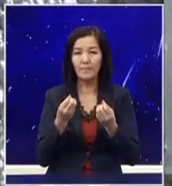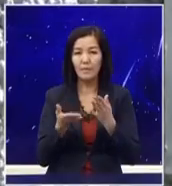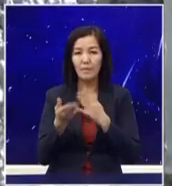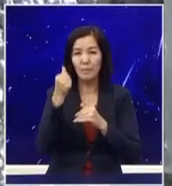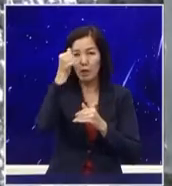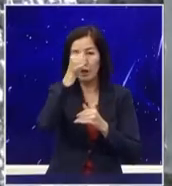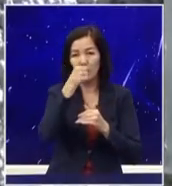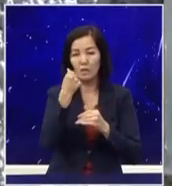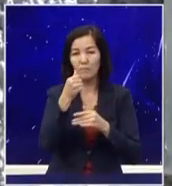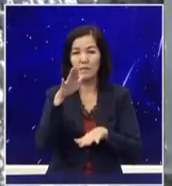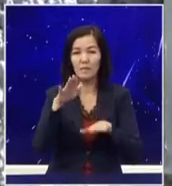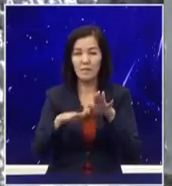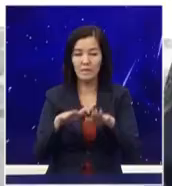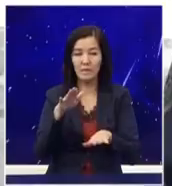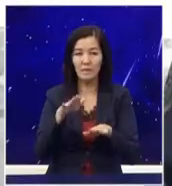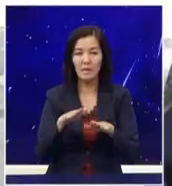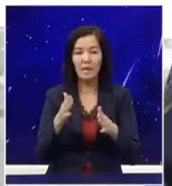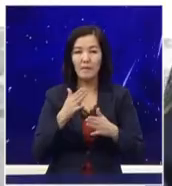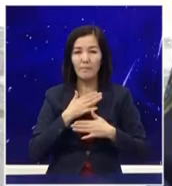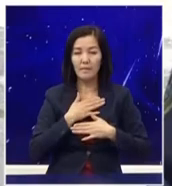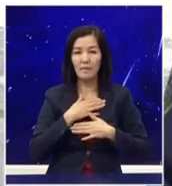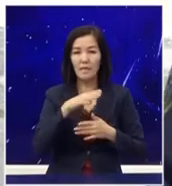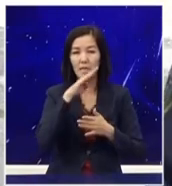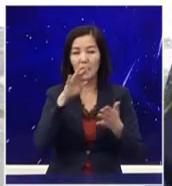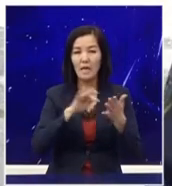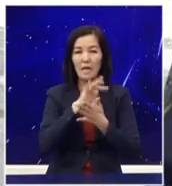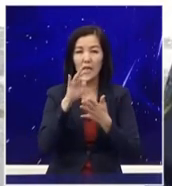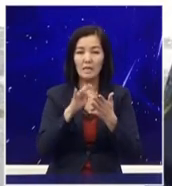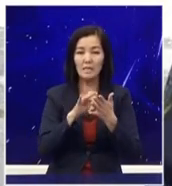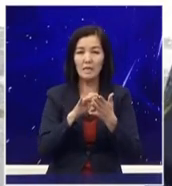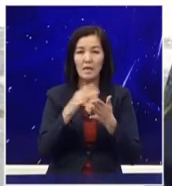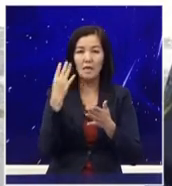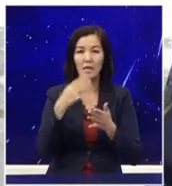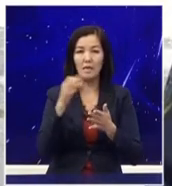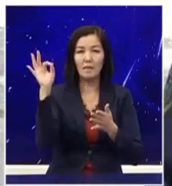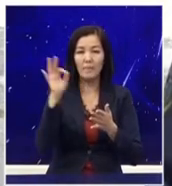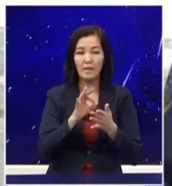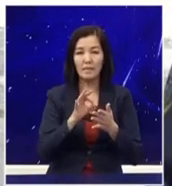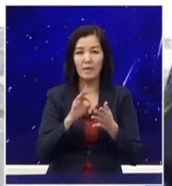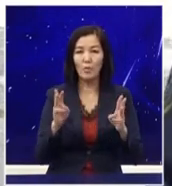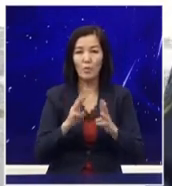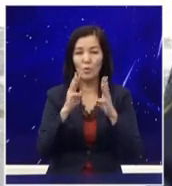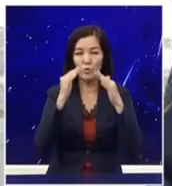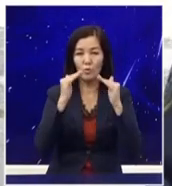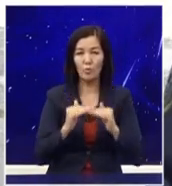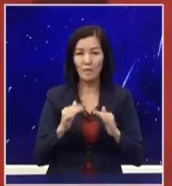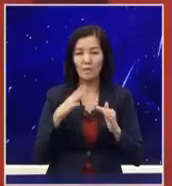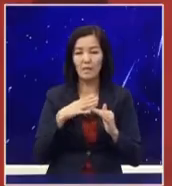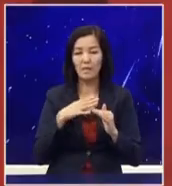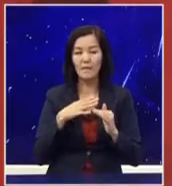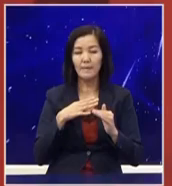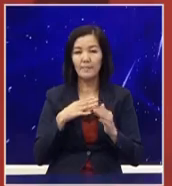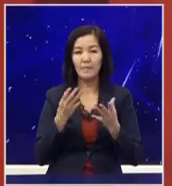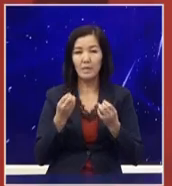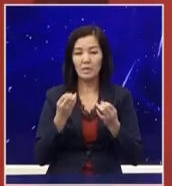былтырғымен салыстырылғанда бізде Текел қаласында 40%-ға өрт азайды. Және де